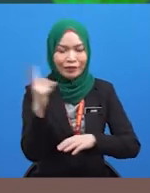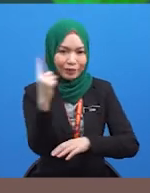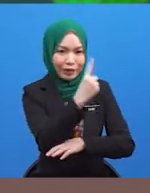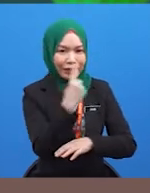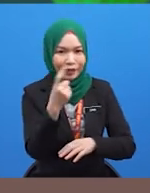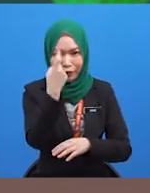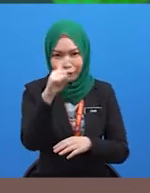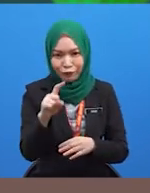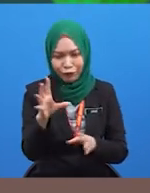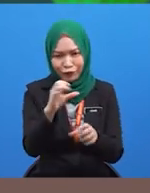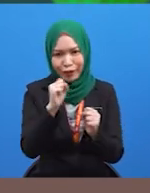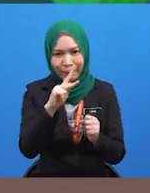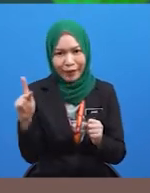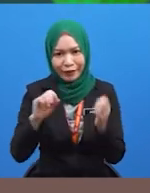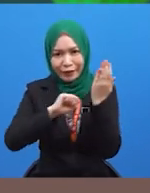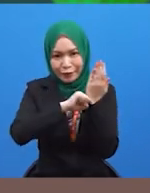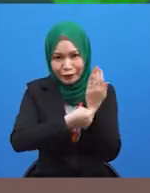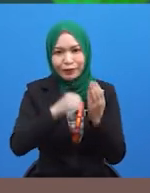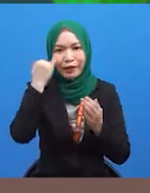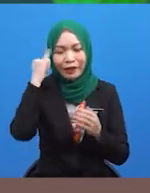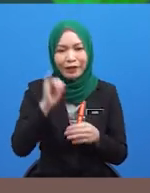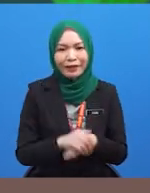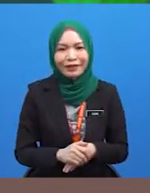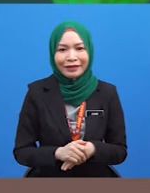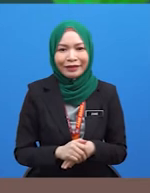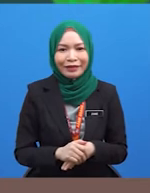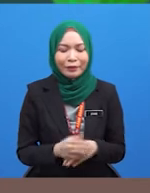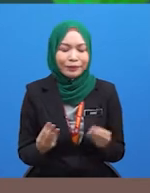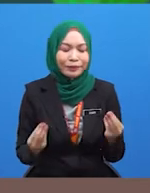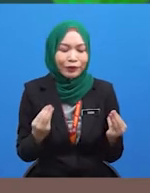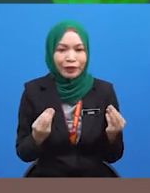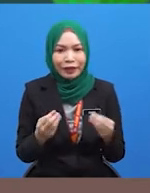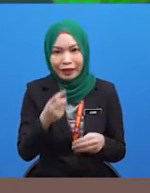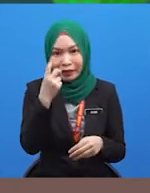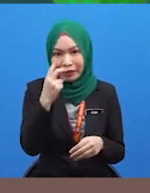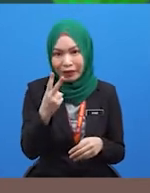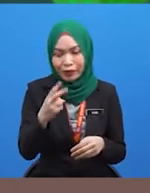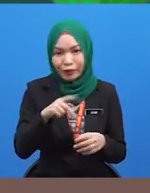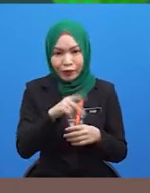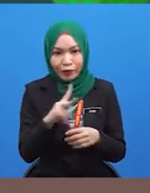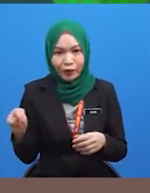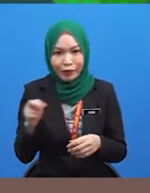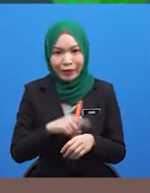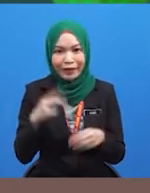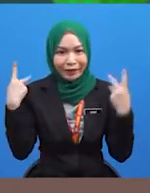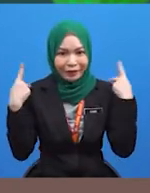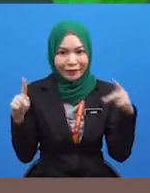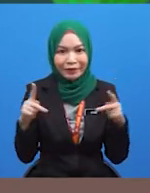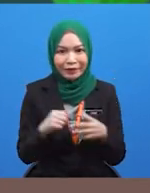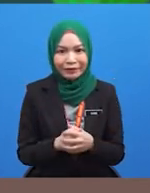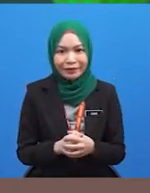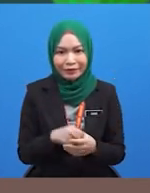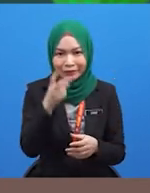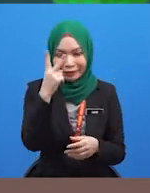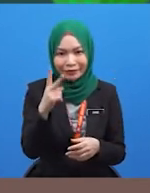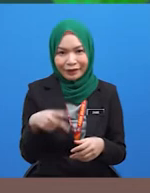idea. Tak kiralah tanya pelanggan kita, tengok produk dekat kedai,